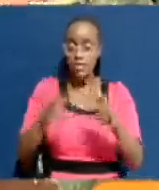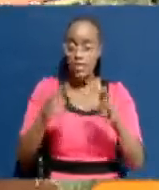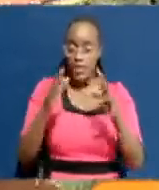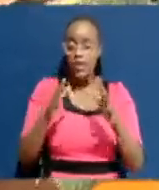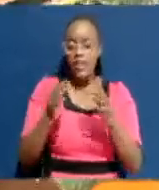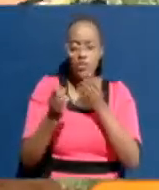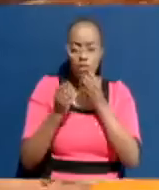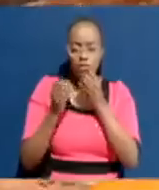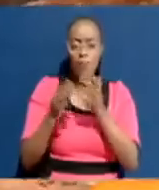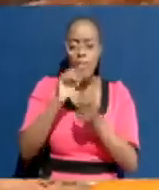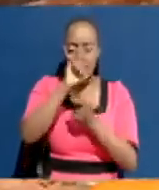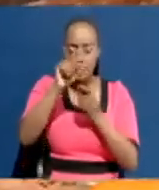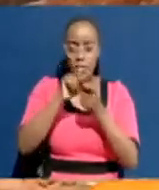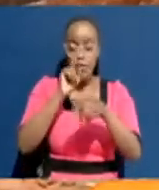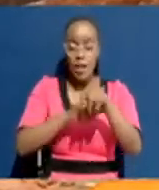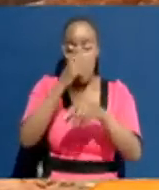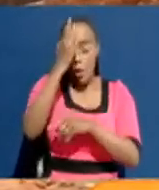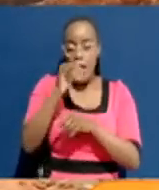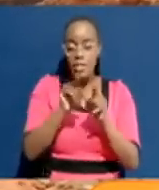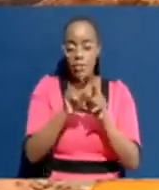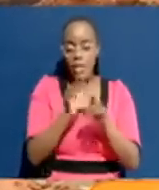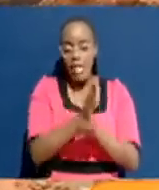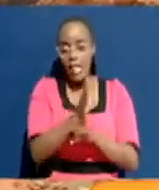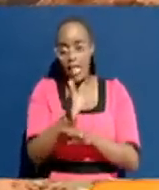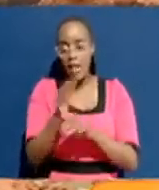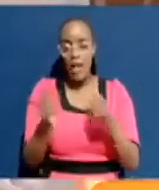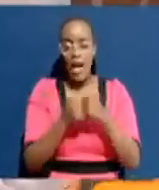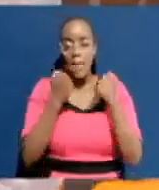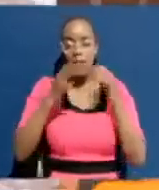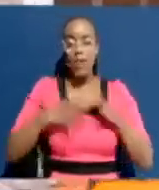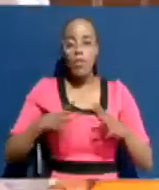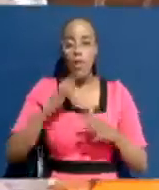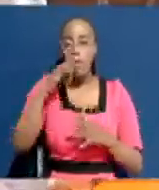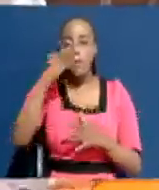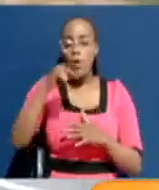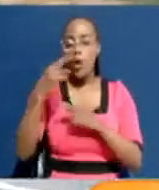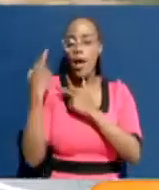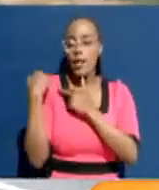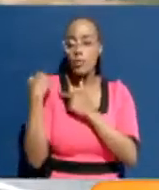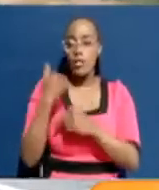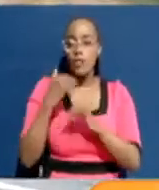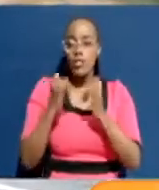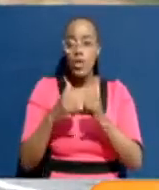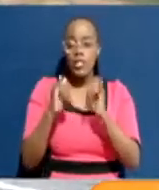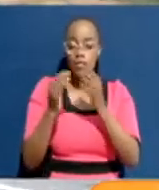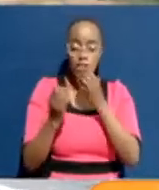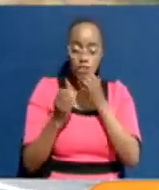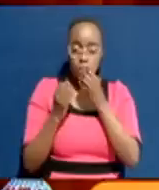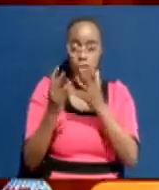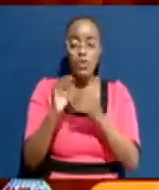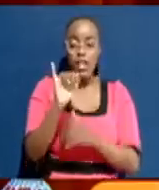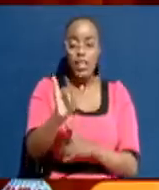wakati uliofaa, akidai kuwa utepetevu huenda ulikuwa upande wa wale waliopaswa kutekeleza taarifa